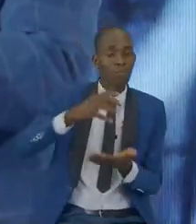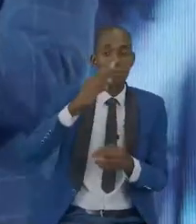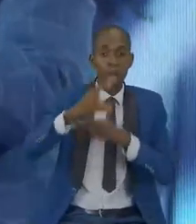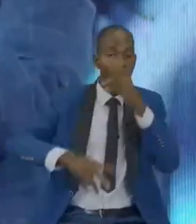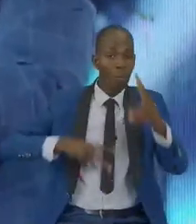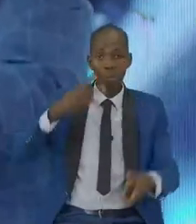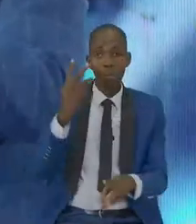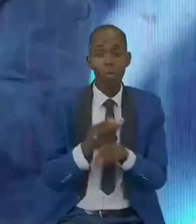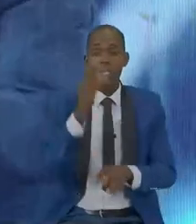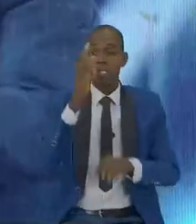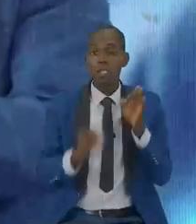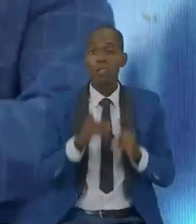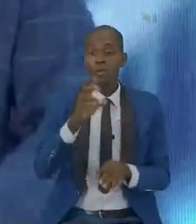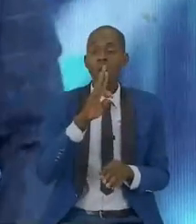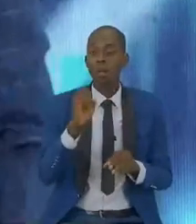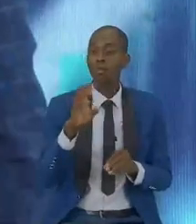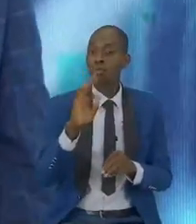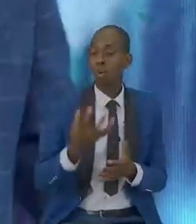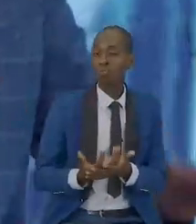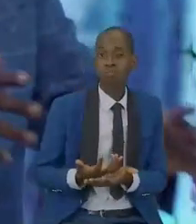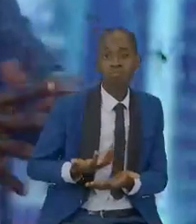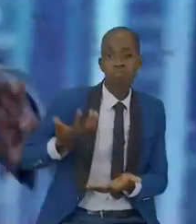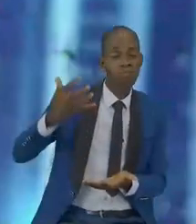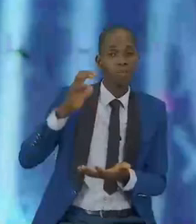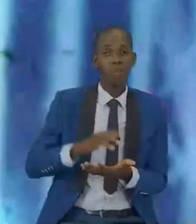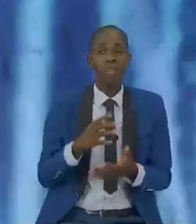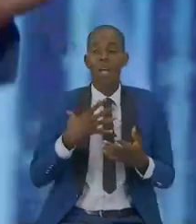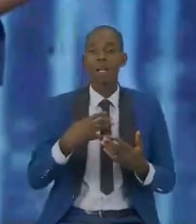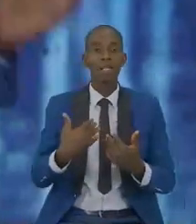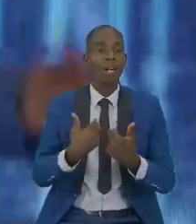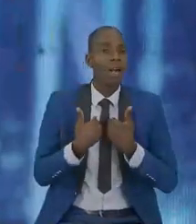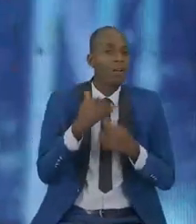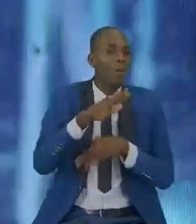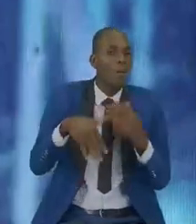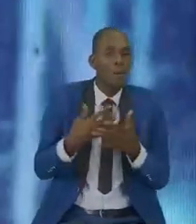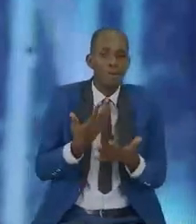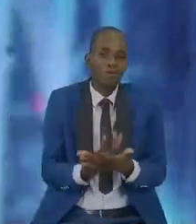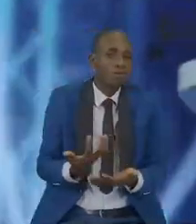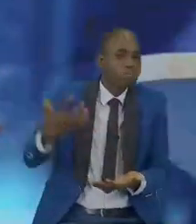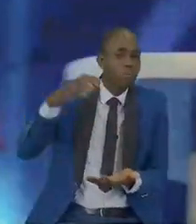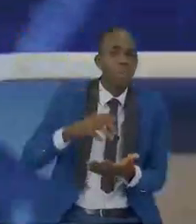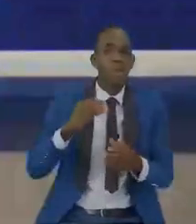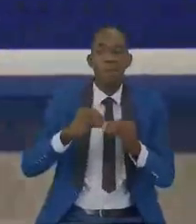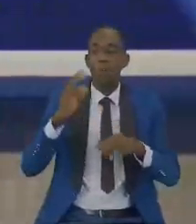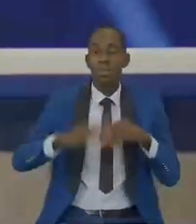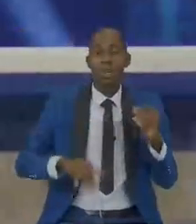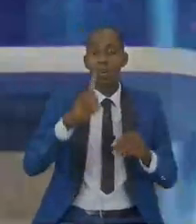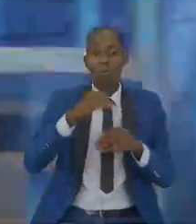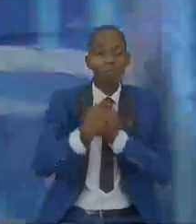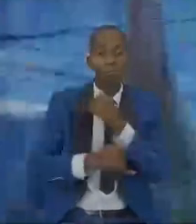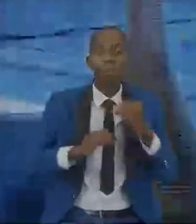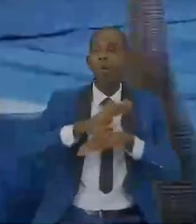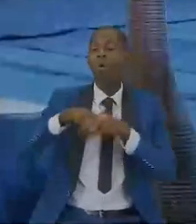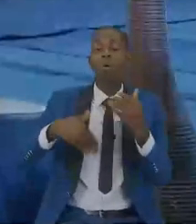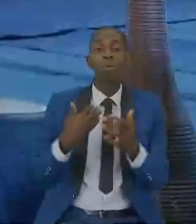richesses de ton continent, non seulement de ton pays, si tu dois être si opulent, si pourri d'argent, d'avoir